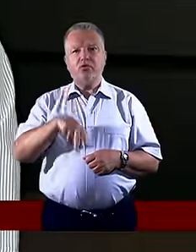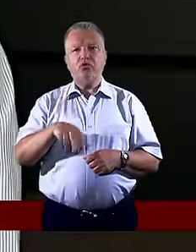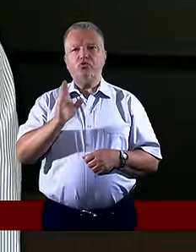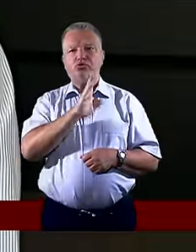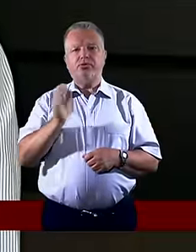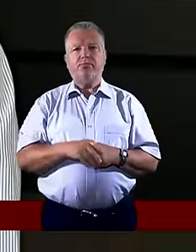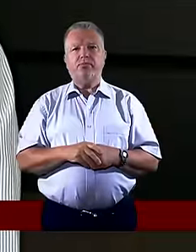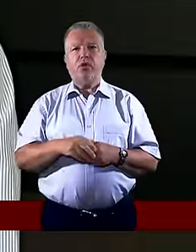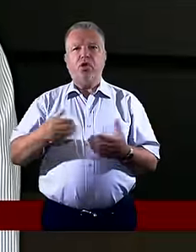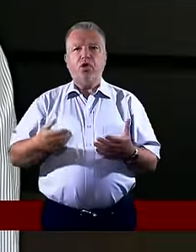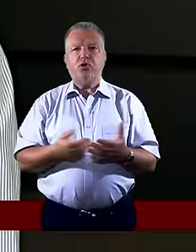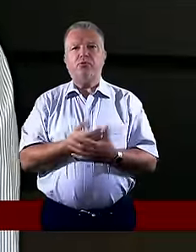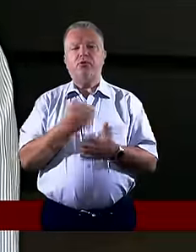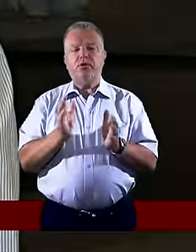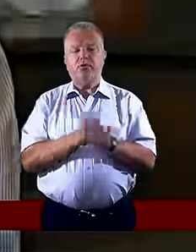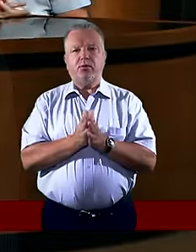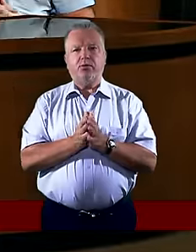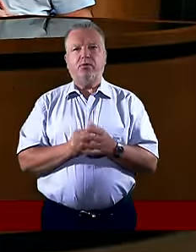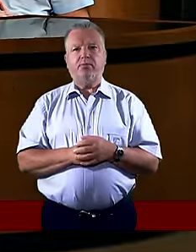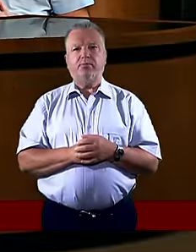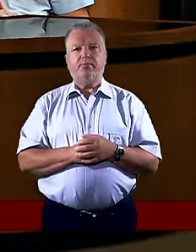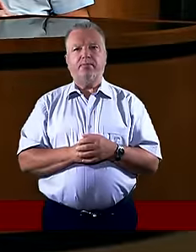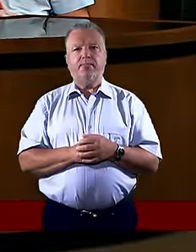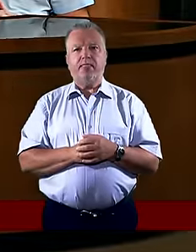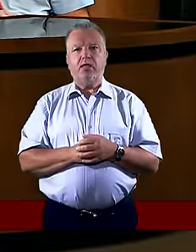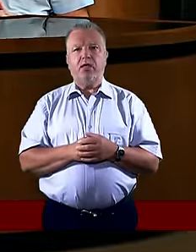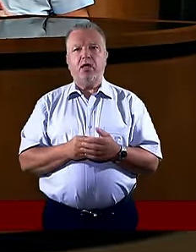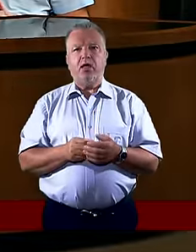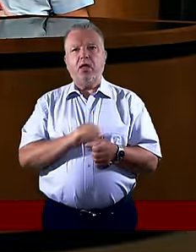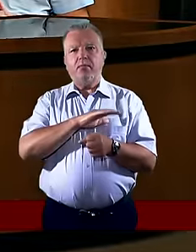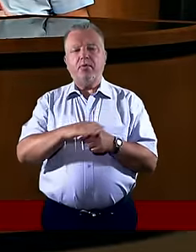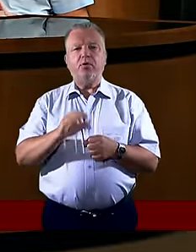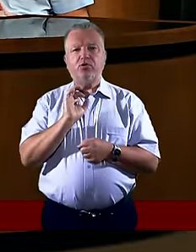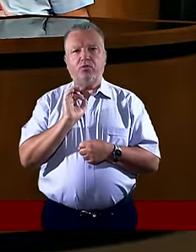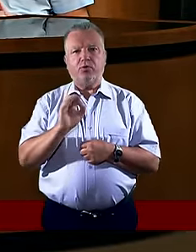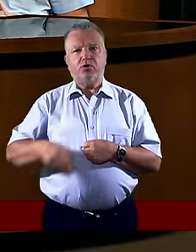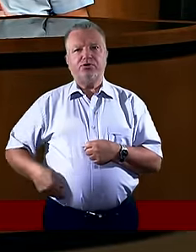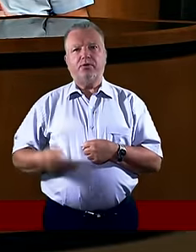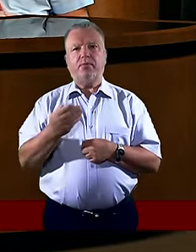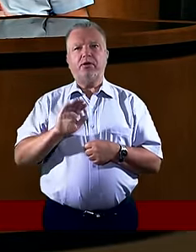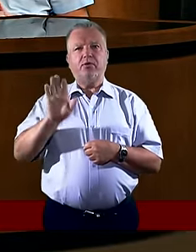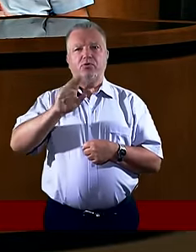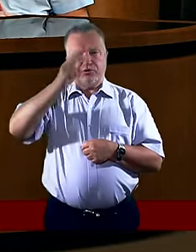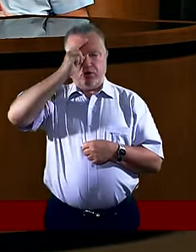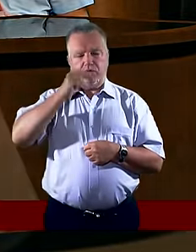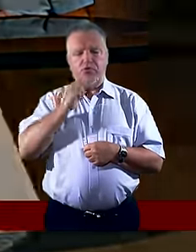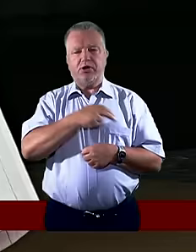Rozpocznijmy nasze spotkanie wspólną modlitwą. Pełen dobroci, Panie Boże, Ojcze nasz,